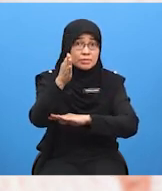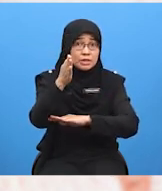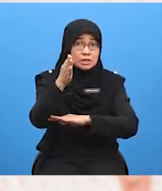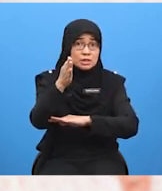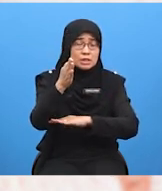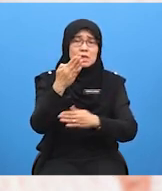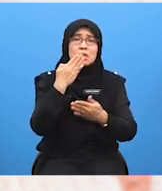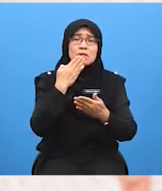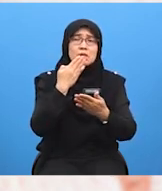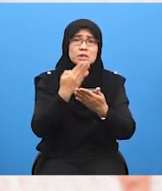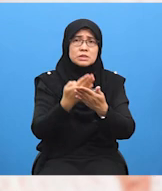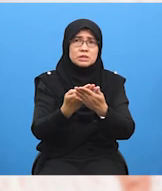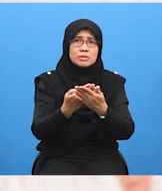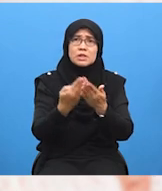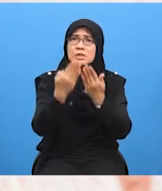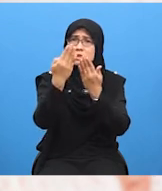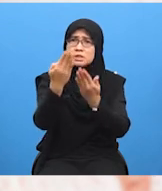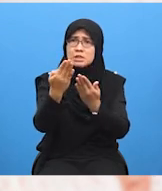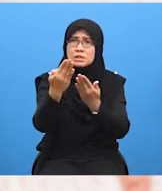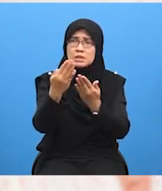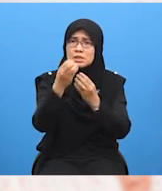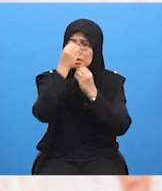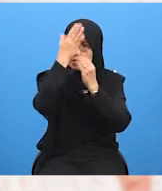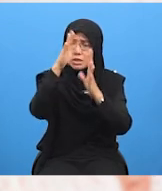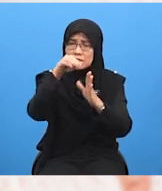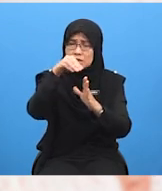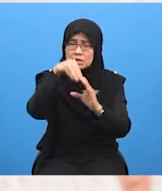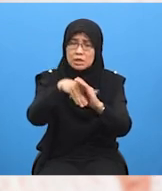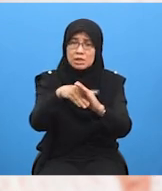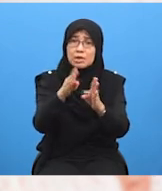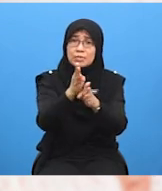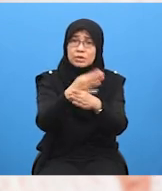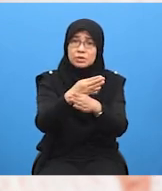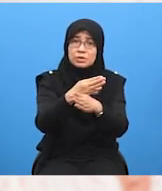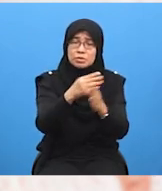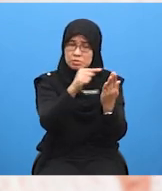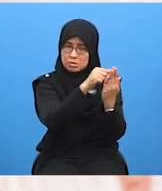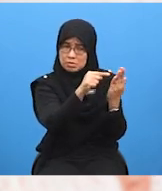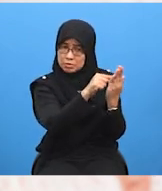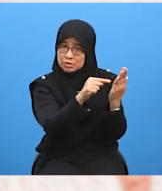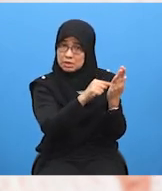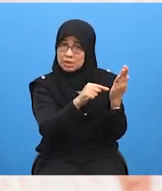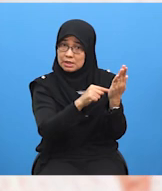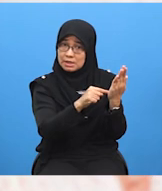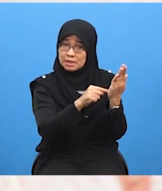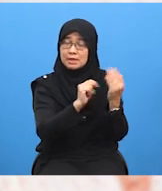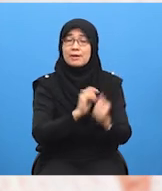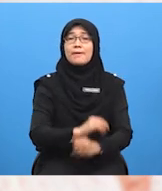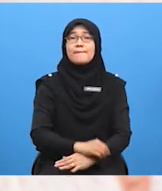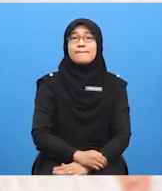Sebaik-baiknya, cadangan dinyatakan dalam bentuk butiran atau senarai.